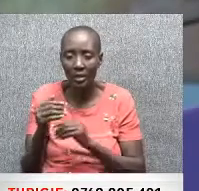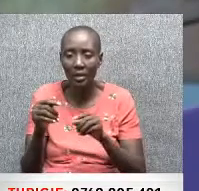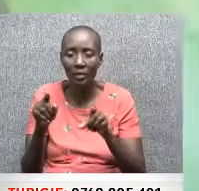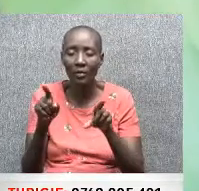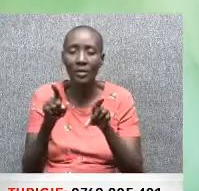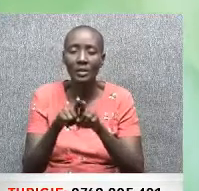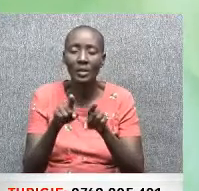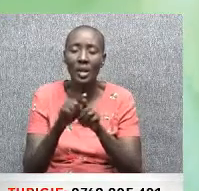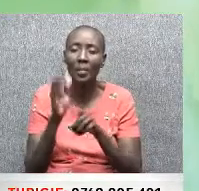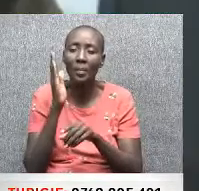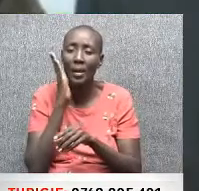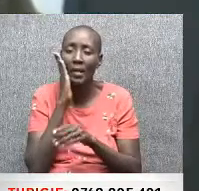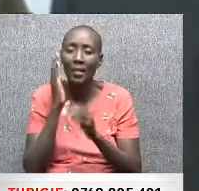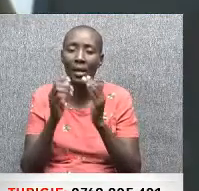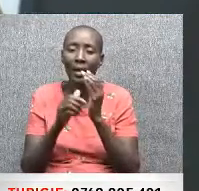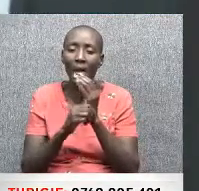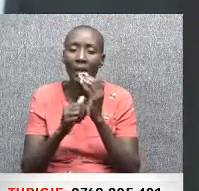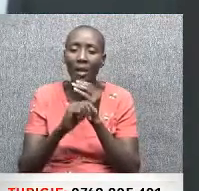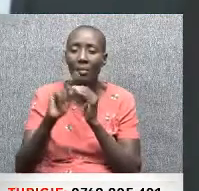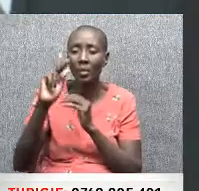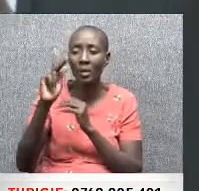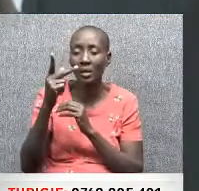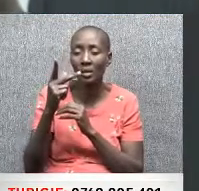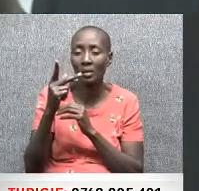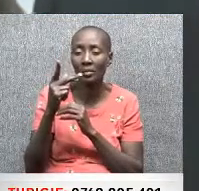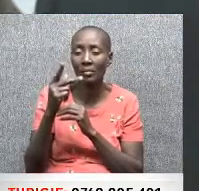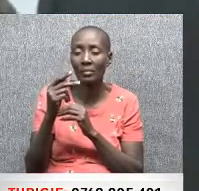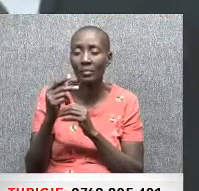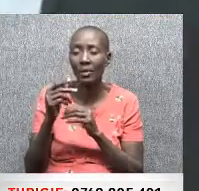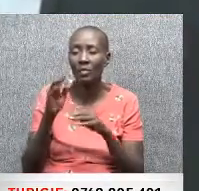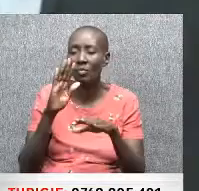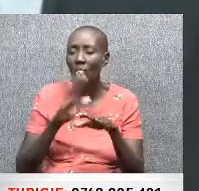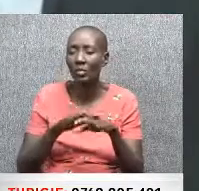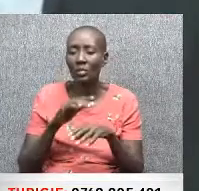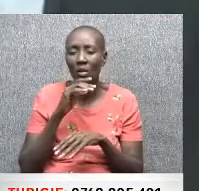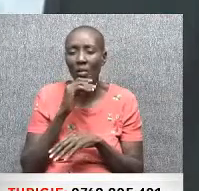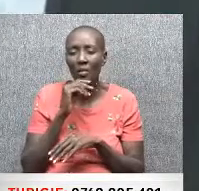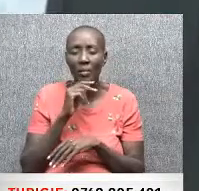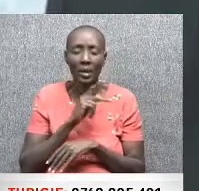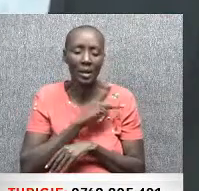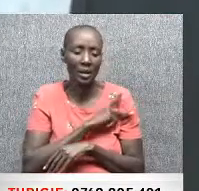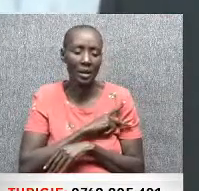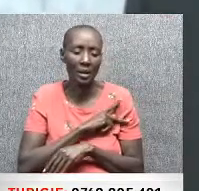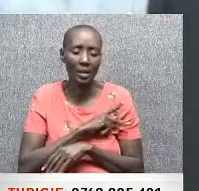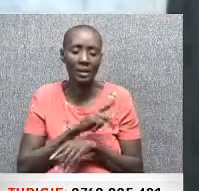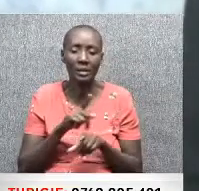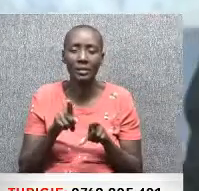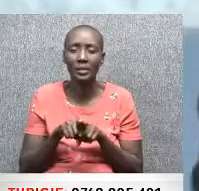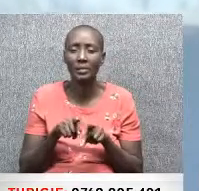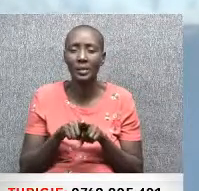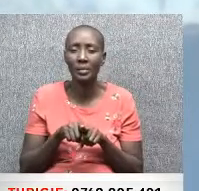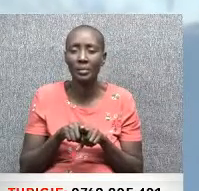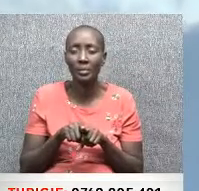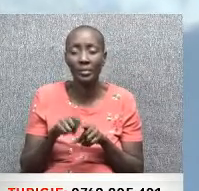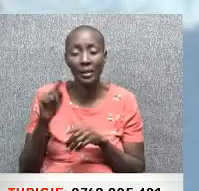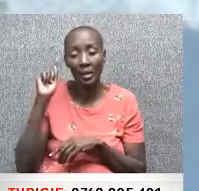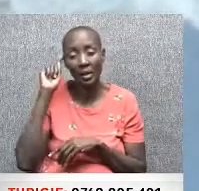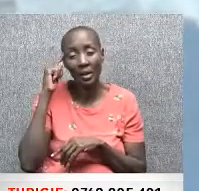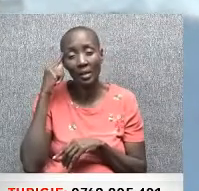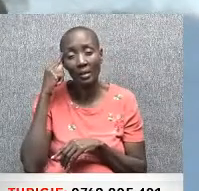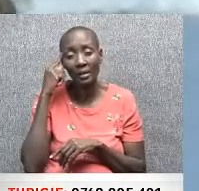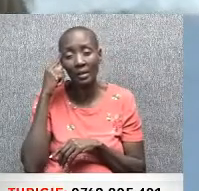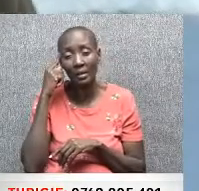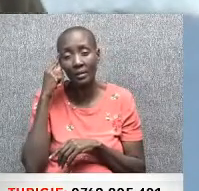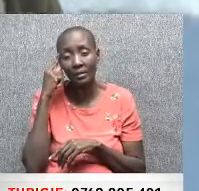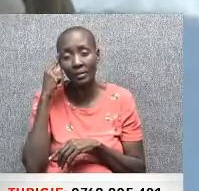called Kenya. He was a very generous man. He was a very kind man. And I think